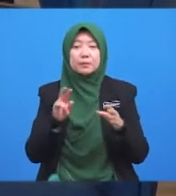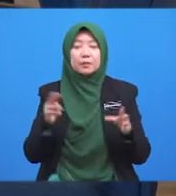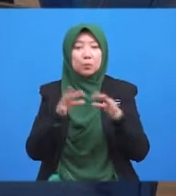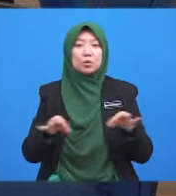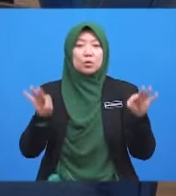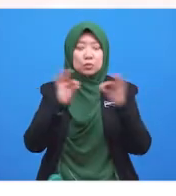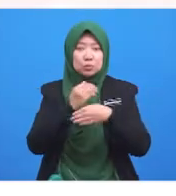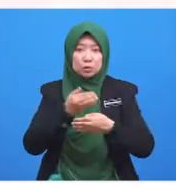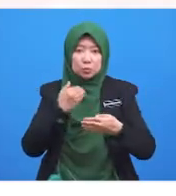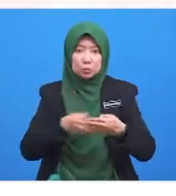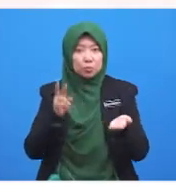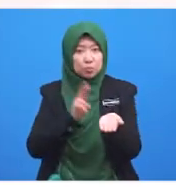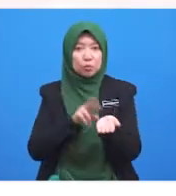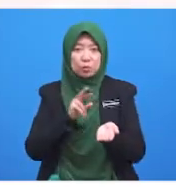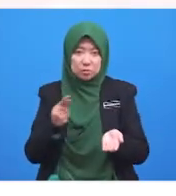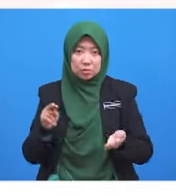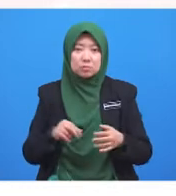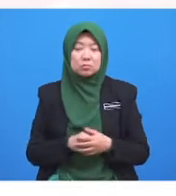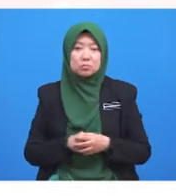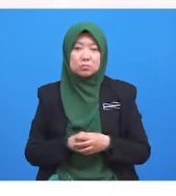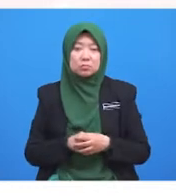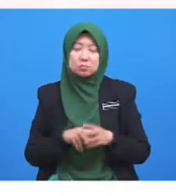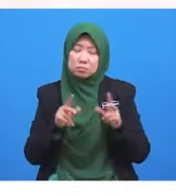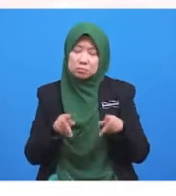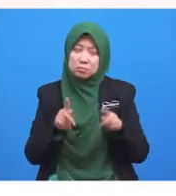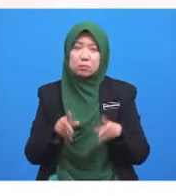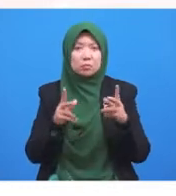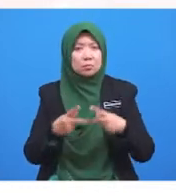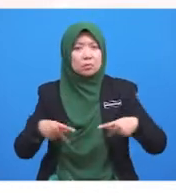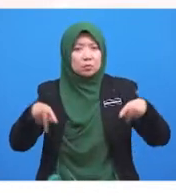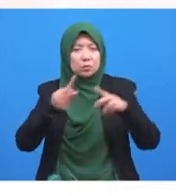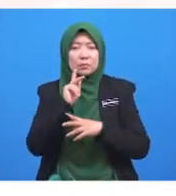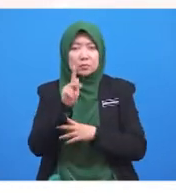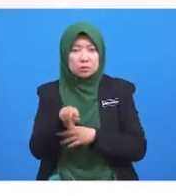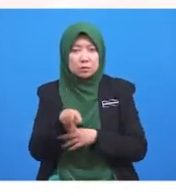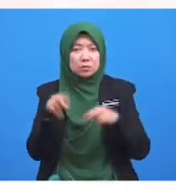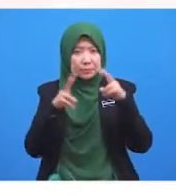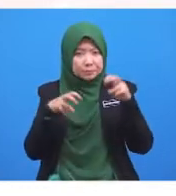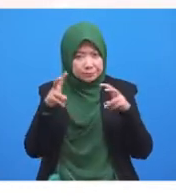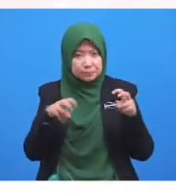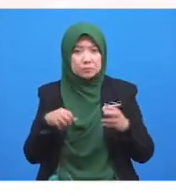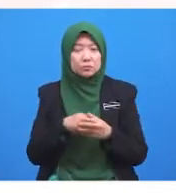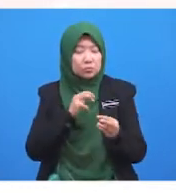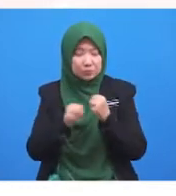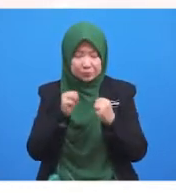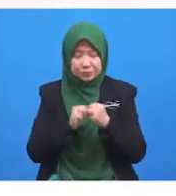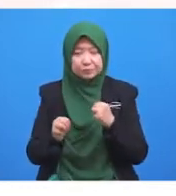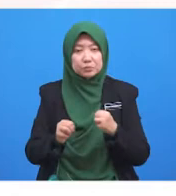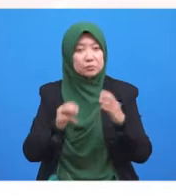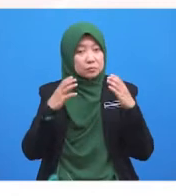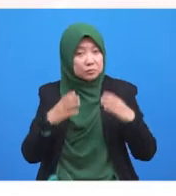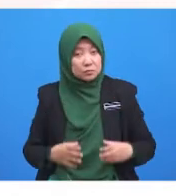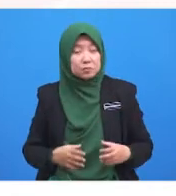sebelum melakukan rawatan. Para pelajar perlu memastikan atau memeriksa indikasi kontra